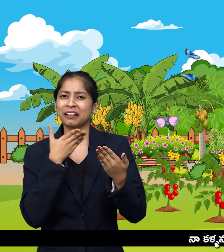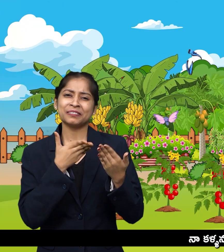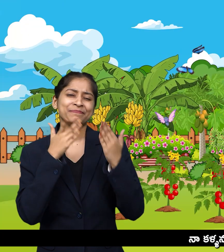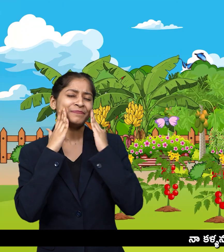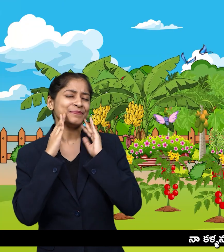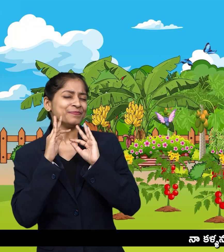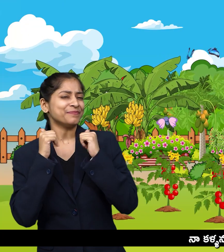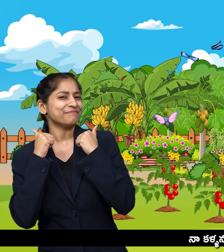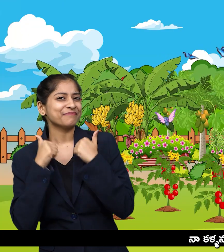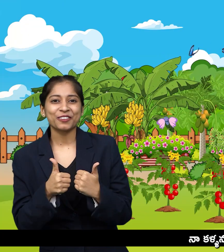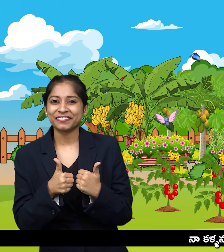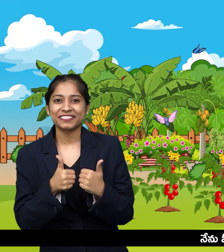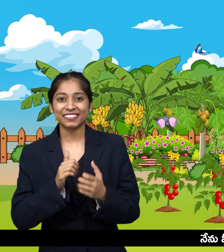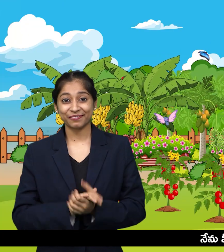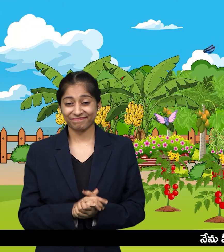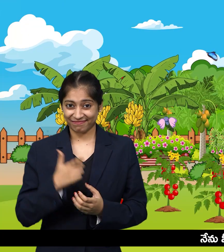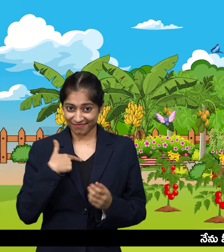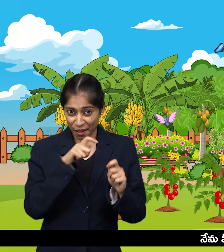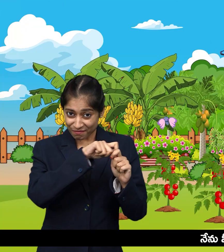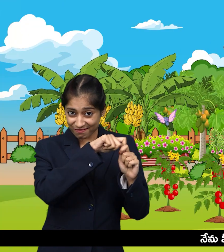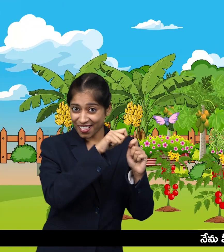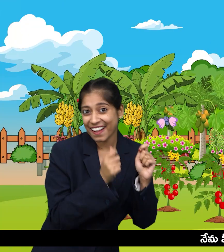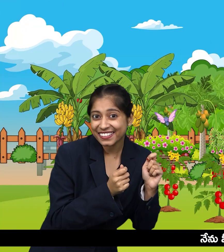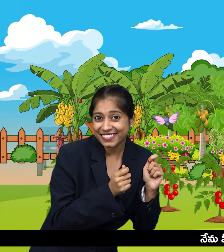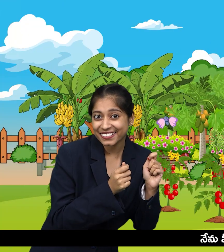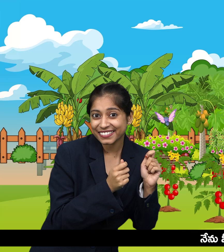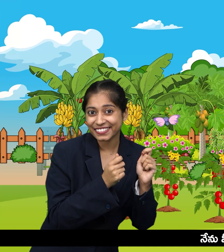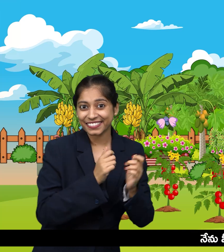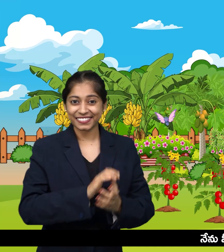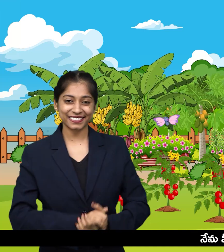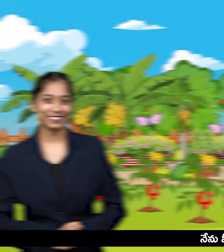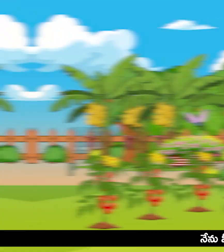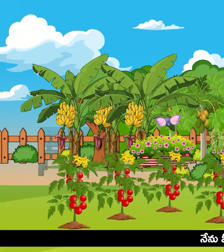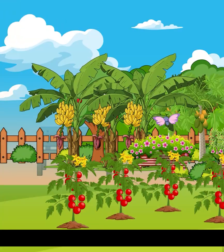కళ్ళను చల్లబరుస్తున్నాయి. నేను వీటిని తెంపుతాను.